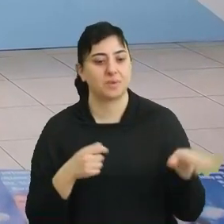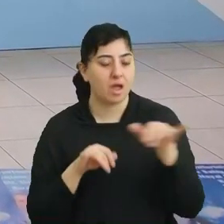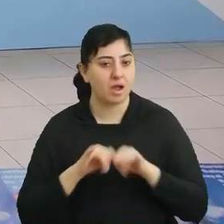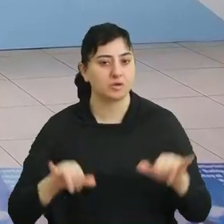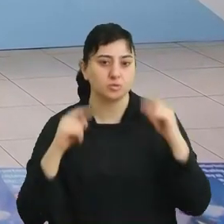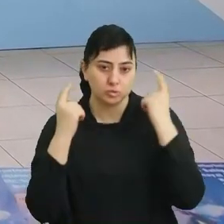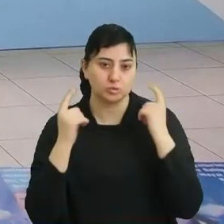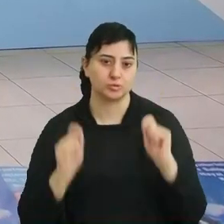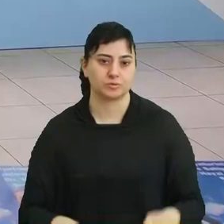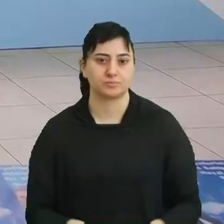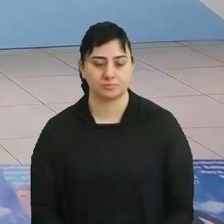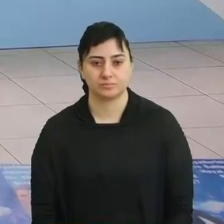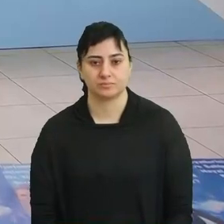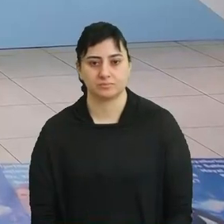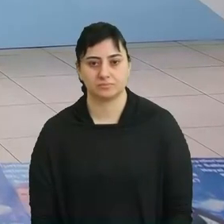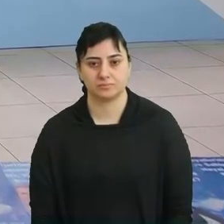düşünelim.